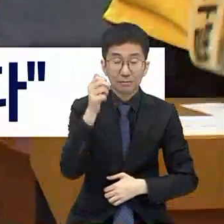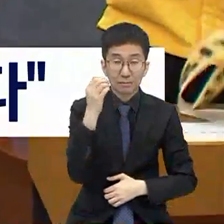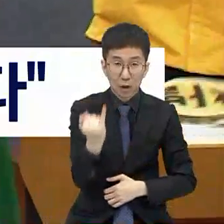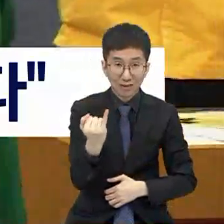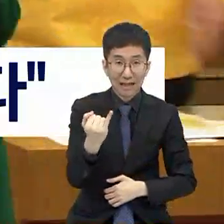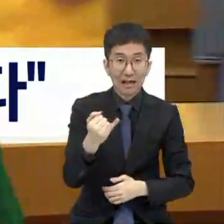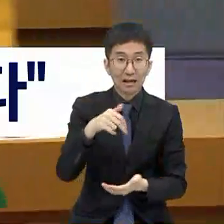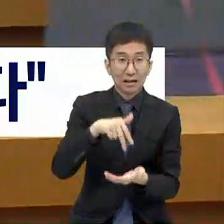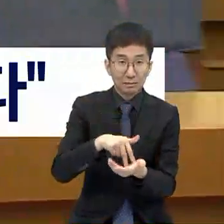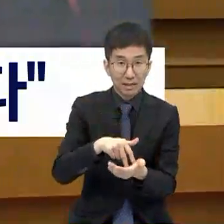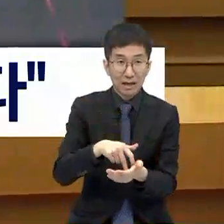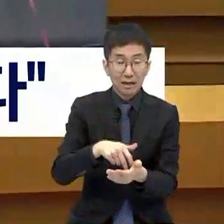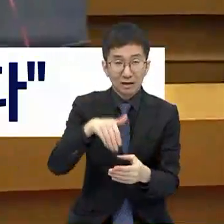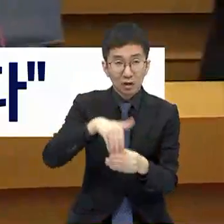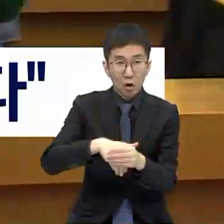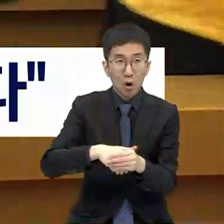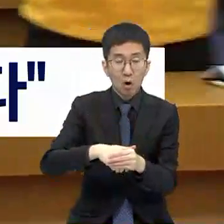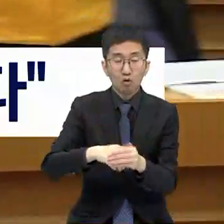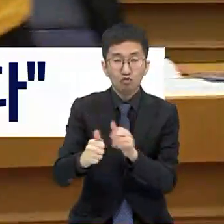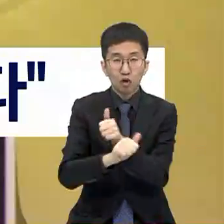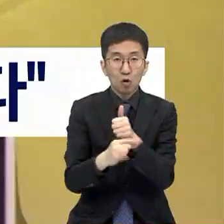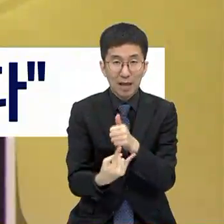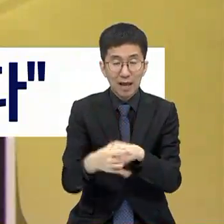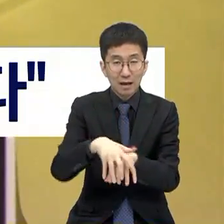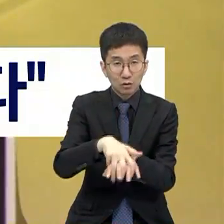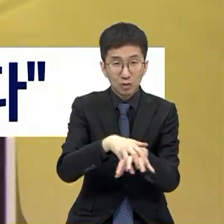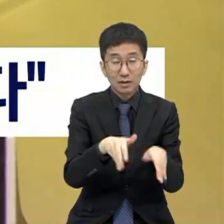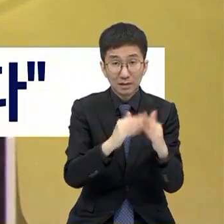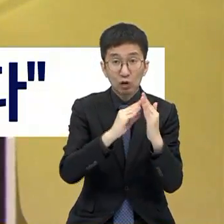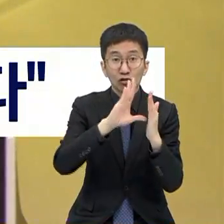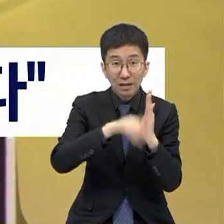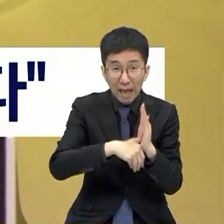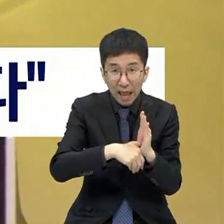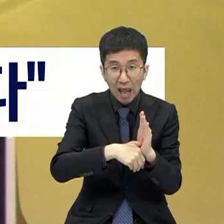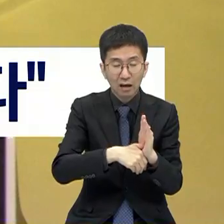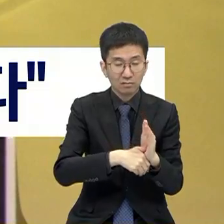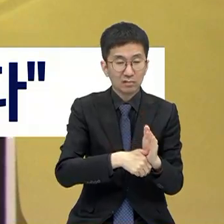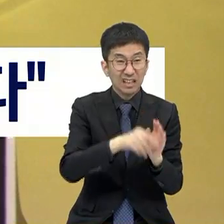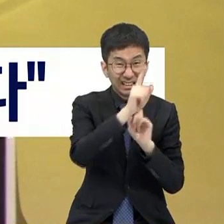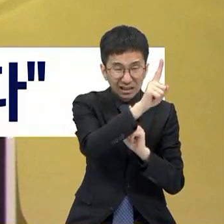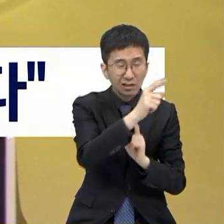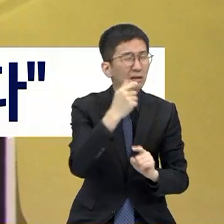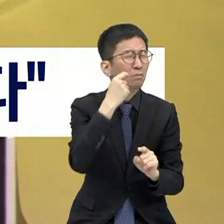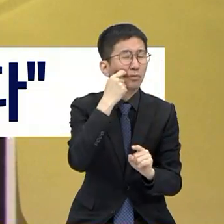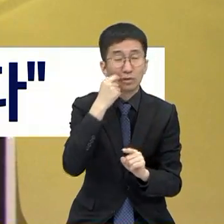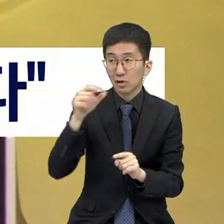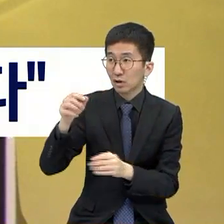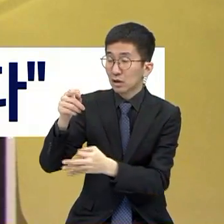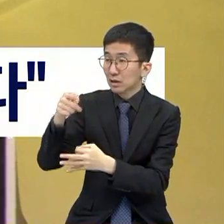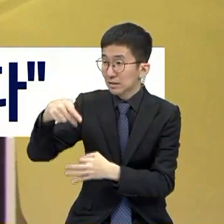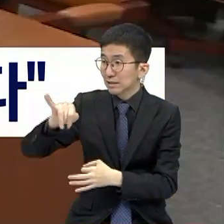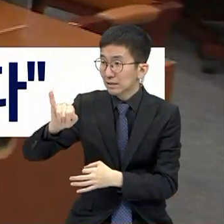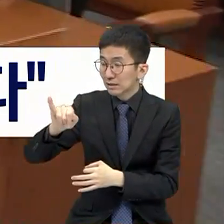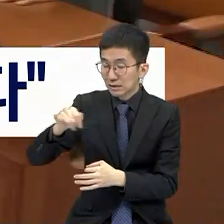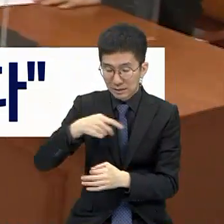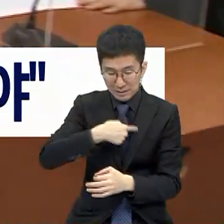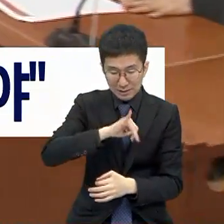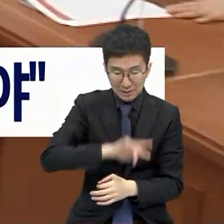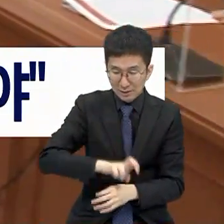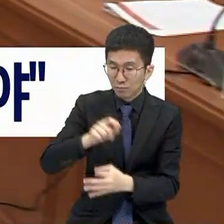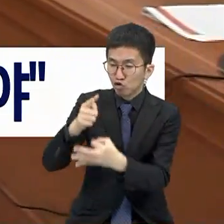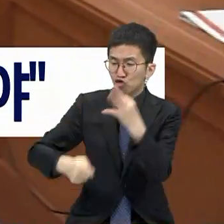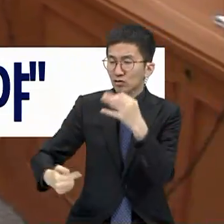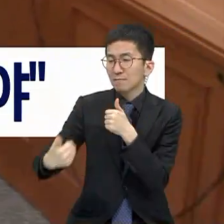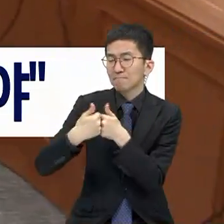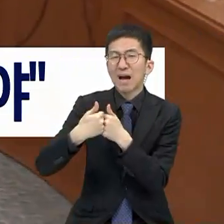발족식에서 이재명으로는 윤석열을 못 꺾는다며 심상정 대 윤석열의 싸움이라고 주장했습니다. 국민의당